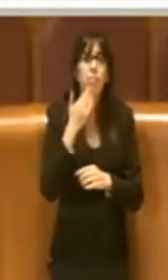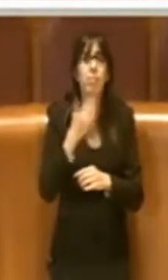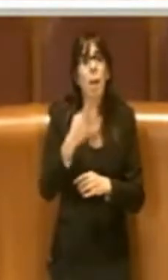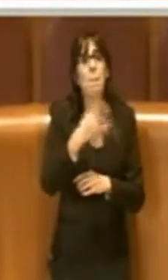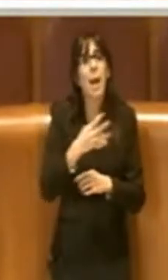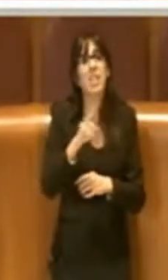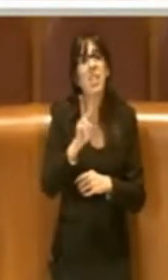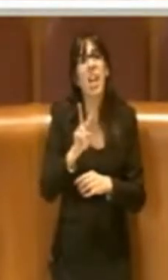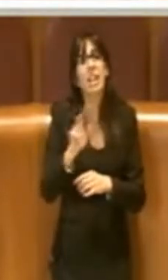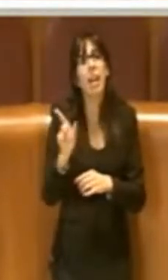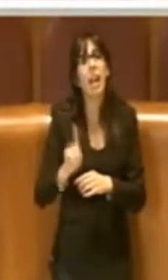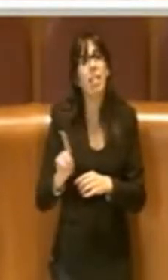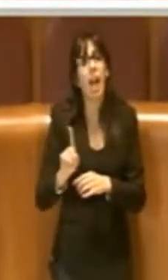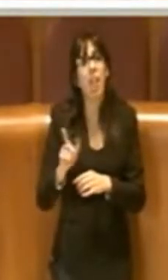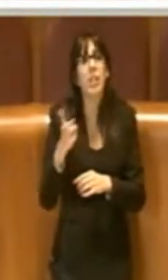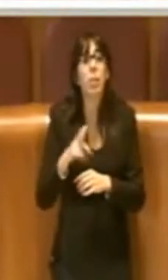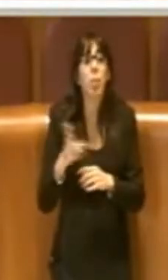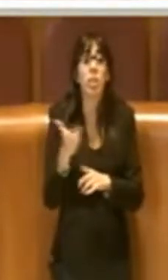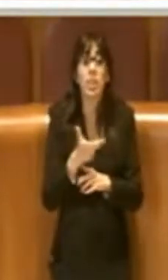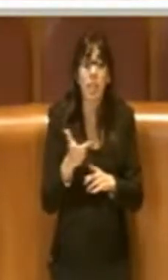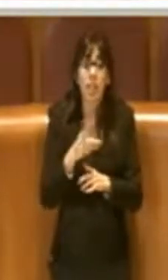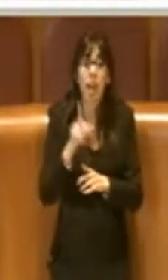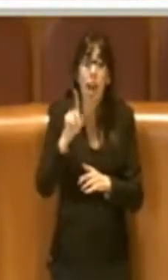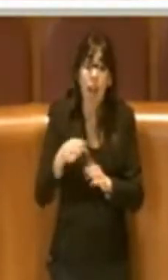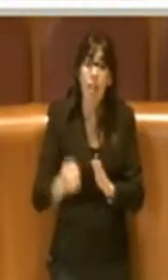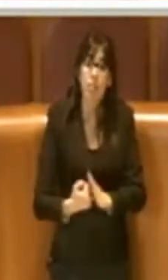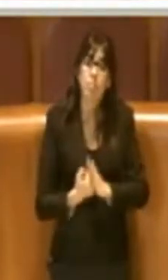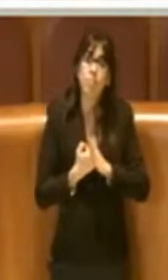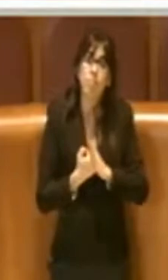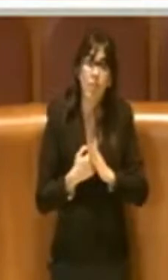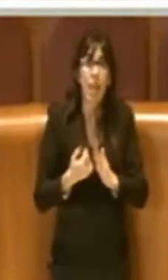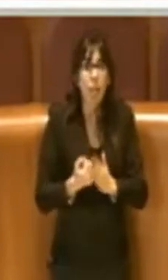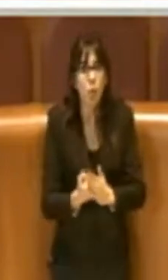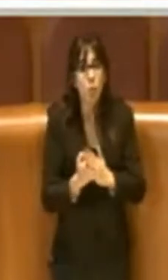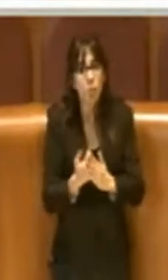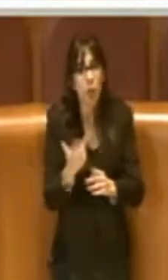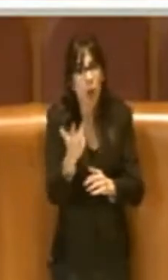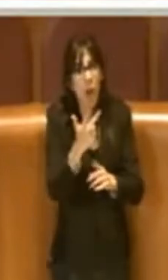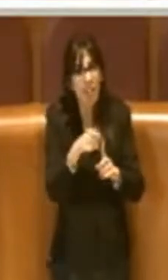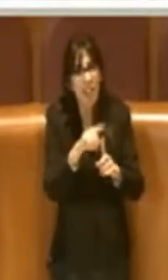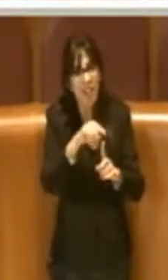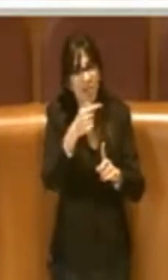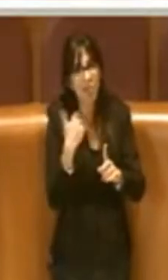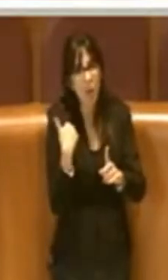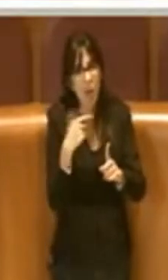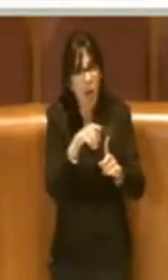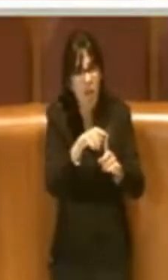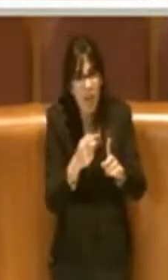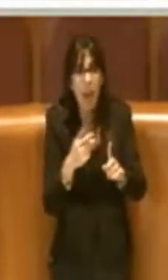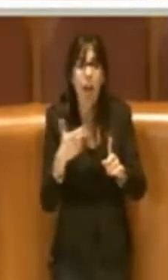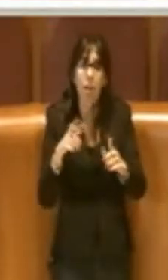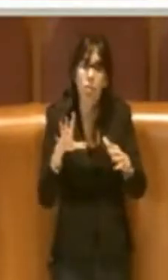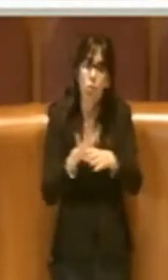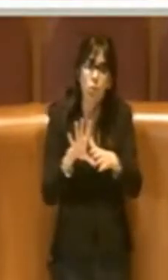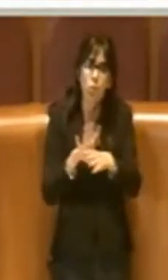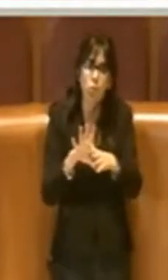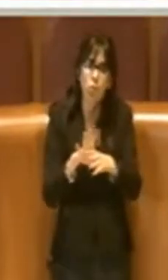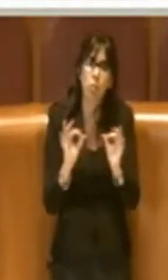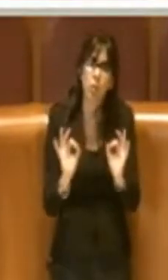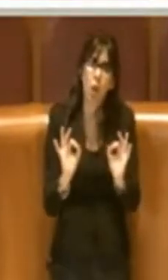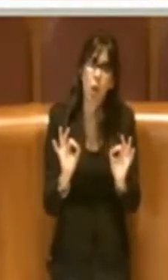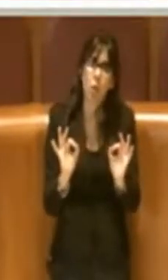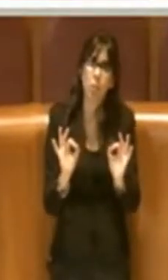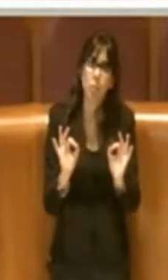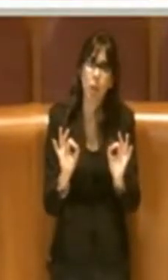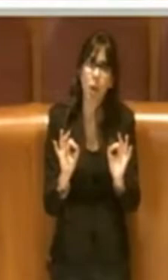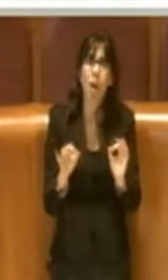Valentina e Davide, perché hanno supportato i primi lavorando in squadra. Loro sono i componenti dello staff della